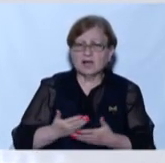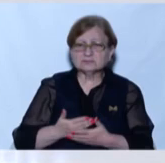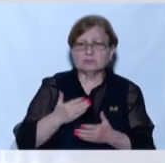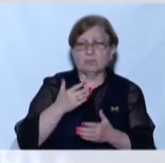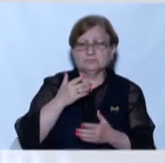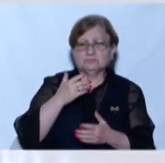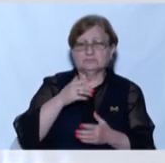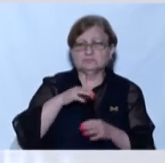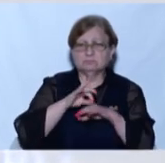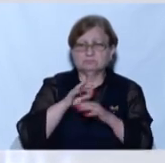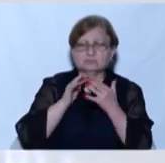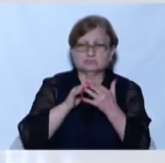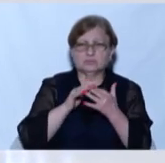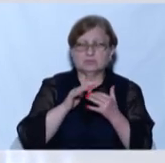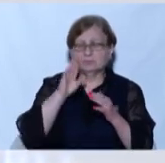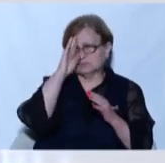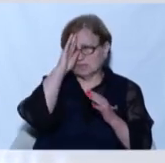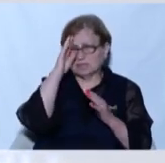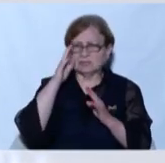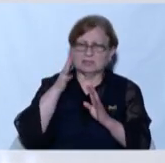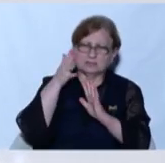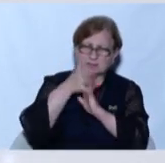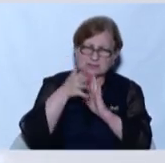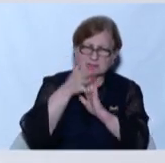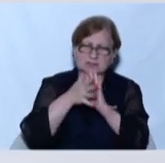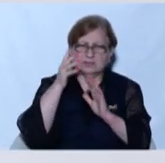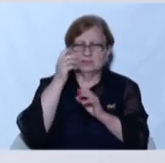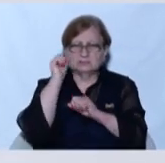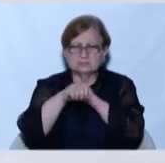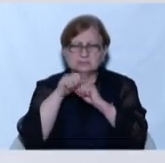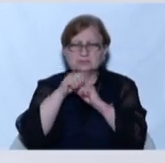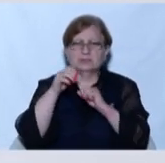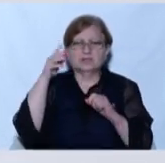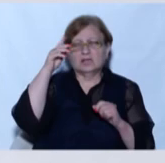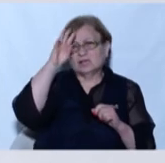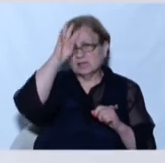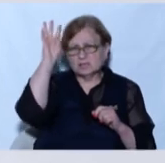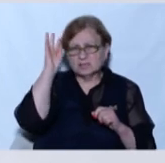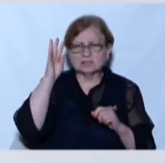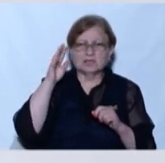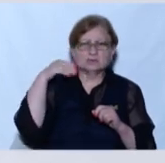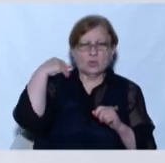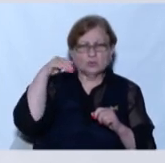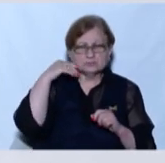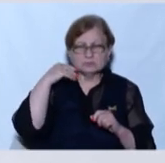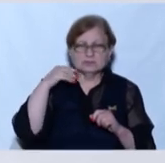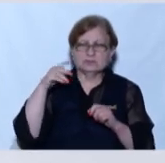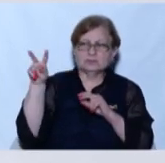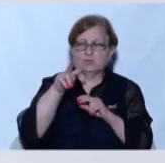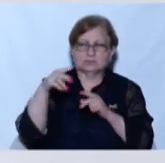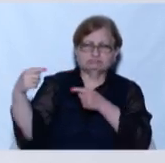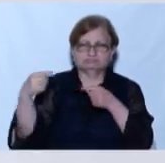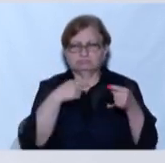განუწყვეტელი შემოსევები მტრისა. ირანი და ოსმალეთი ესე ვთქვათ ვერ იყოფენ და მიდის მათ